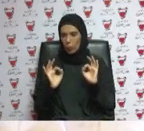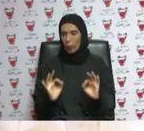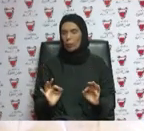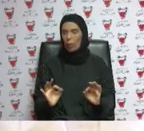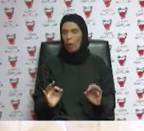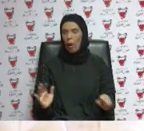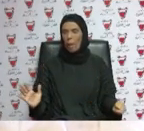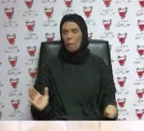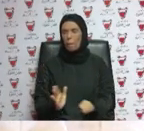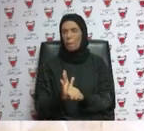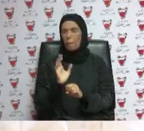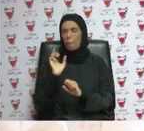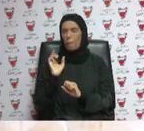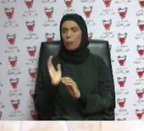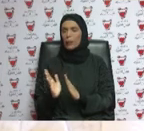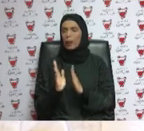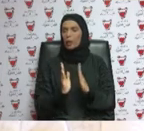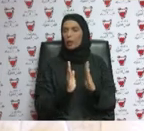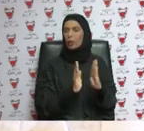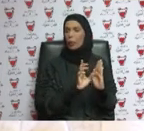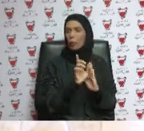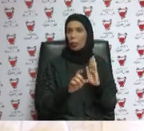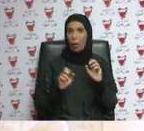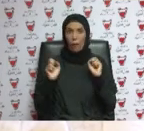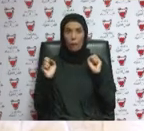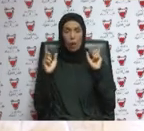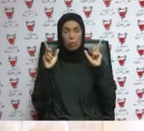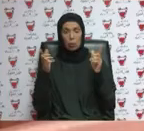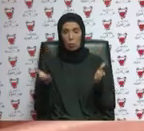صارمة. يعني ما نتمنى أن نفاجأ أن